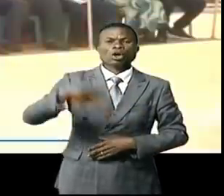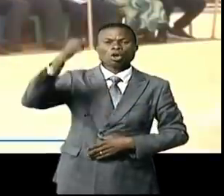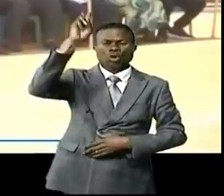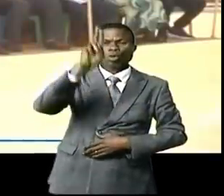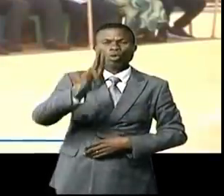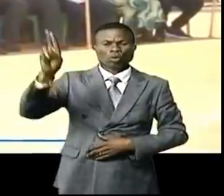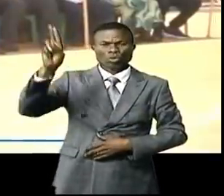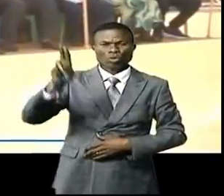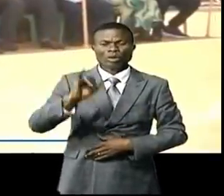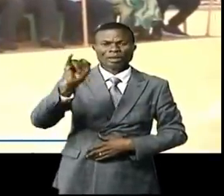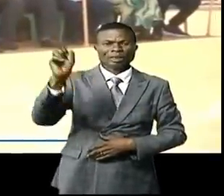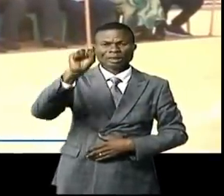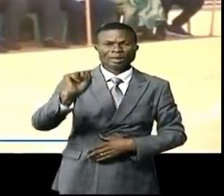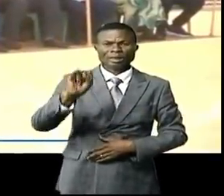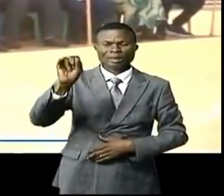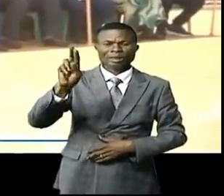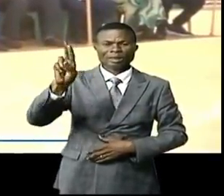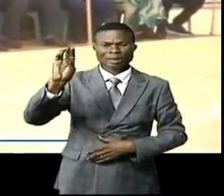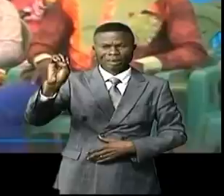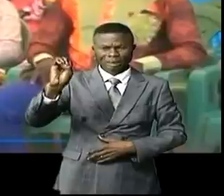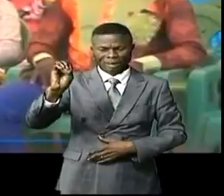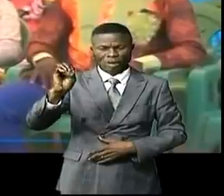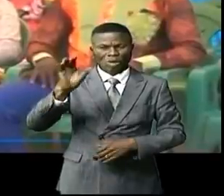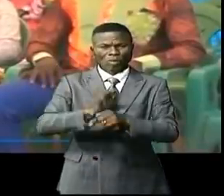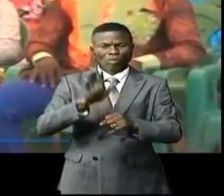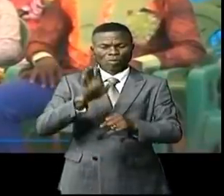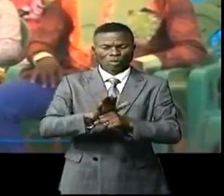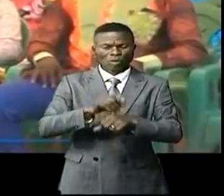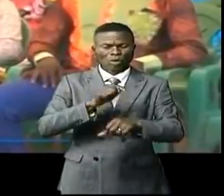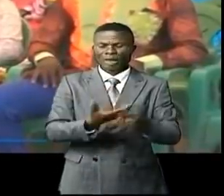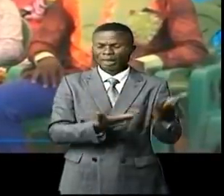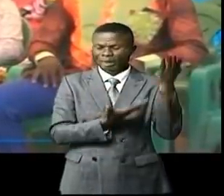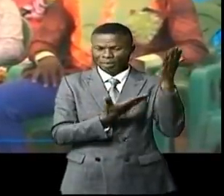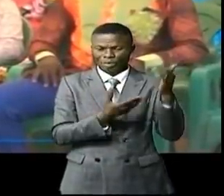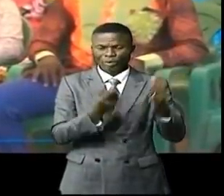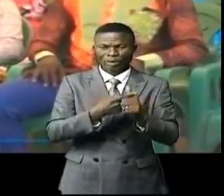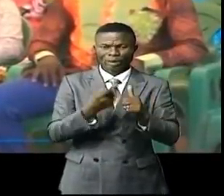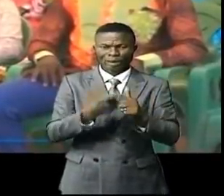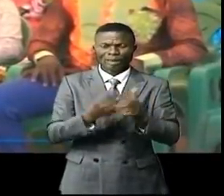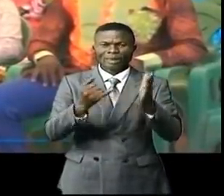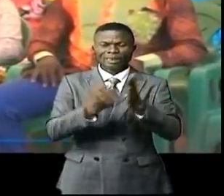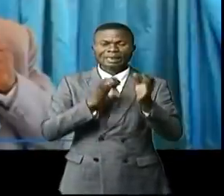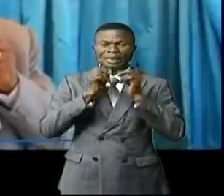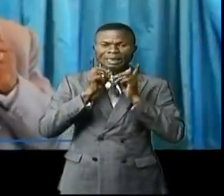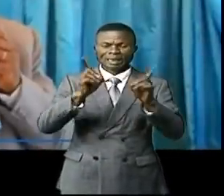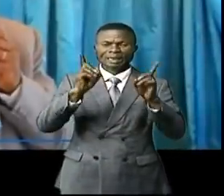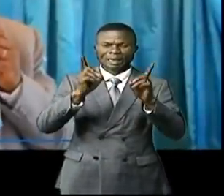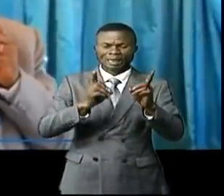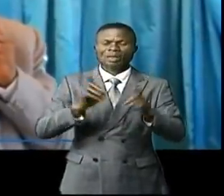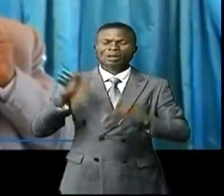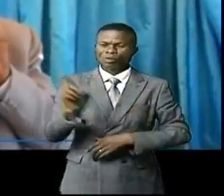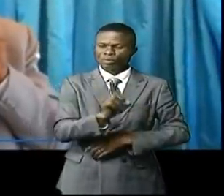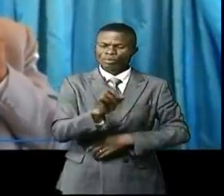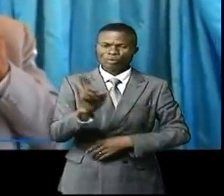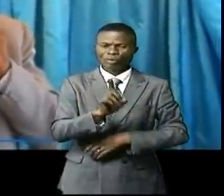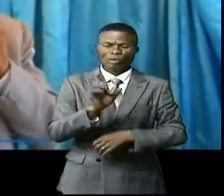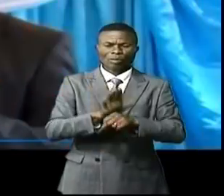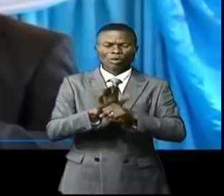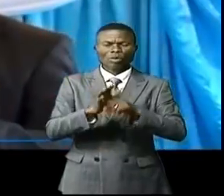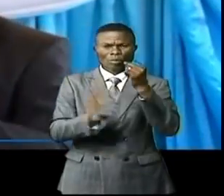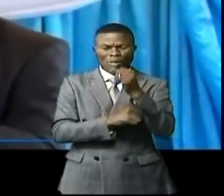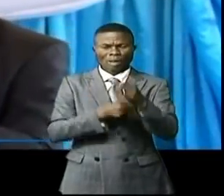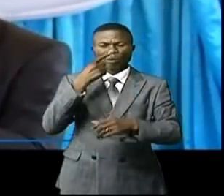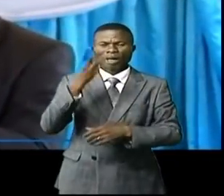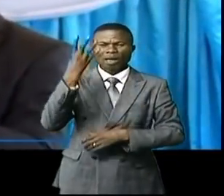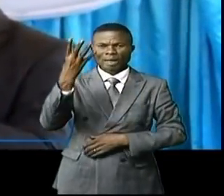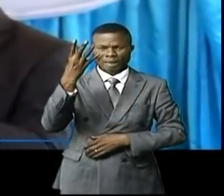Isiro, disons-le avec faste, a connu plusieurs temps forts, constitués notamment de 6 exposés développés tour à tour par divers orateurs, dont